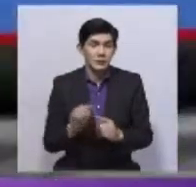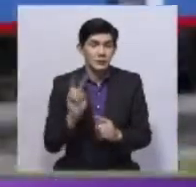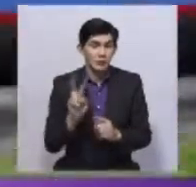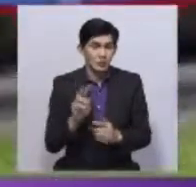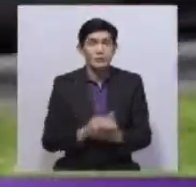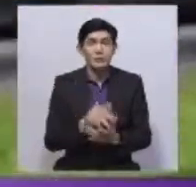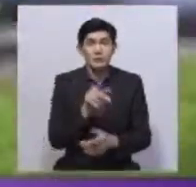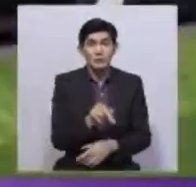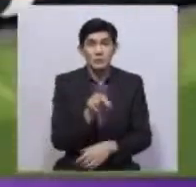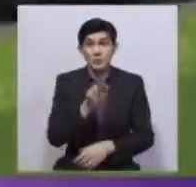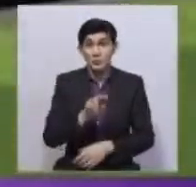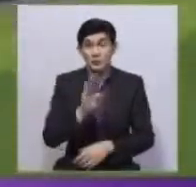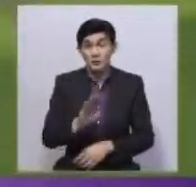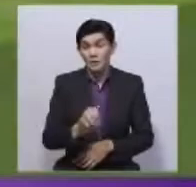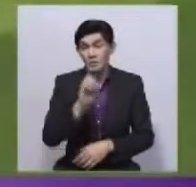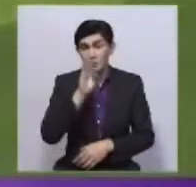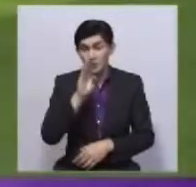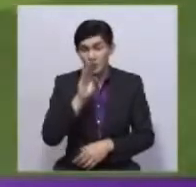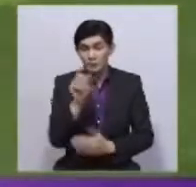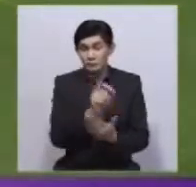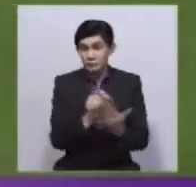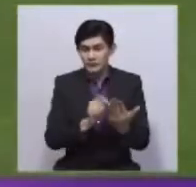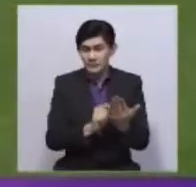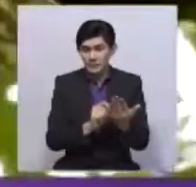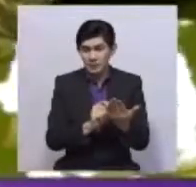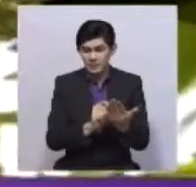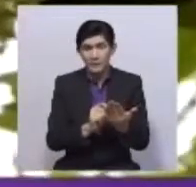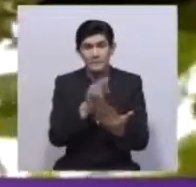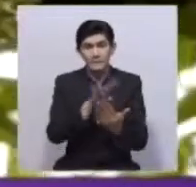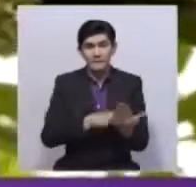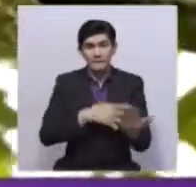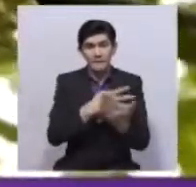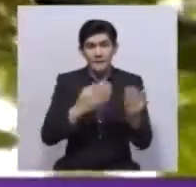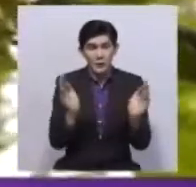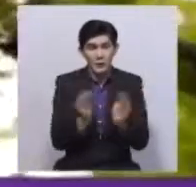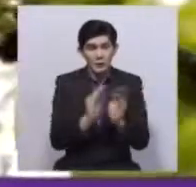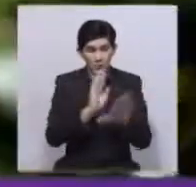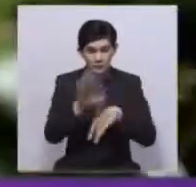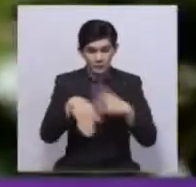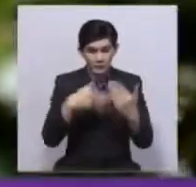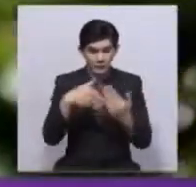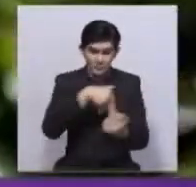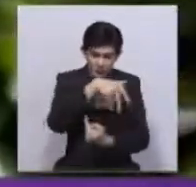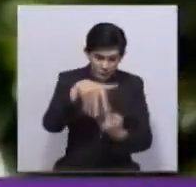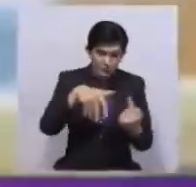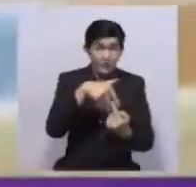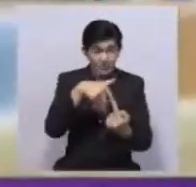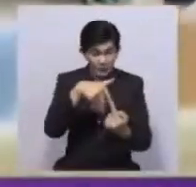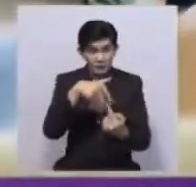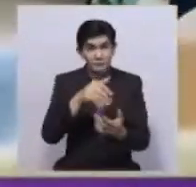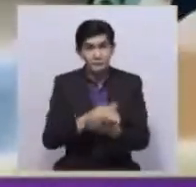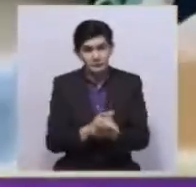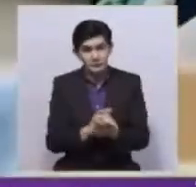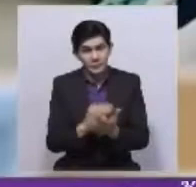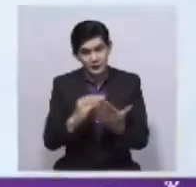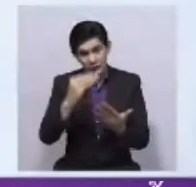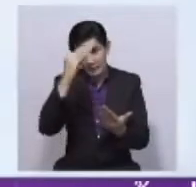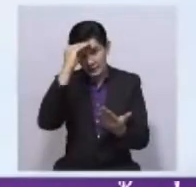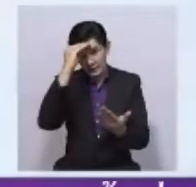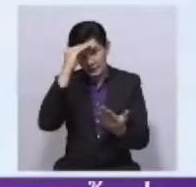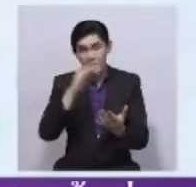บ.ระบุแผนแม่บทรวมสิ่งแวดล้อมใช่ไหมการศึกษ